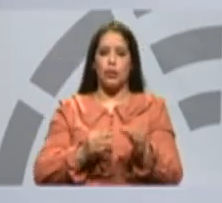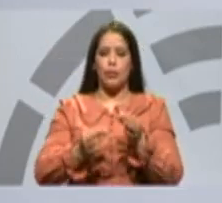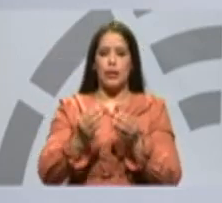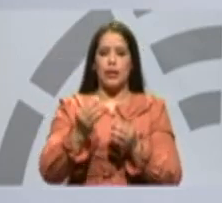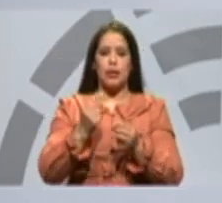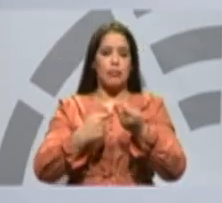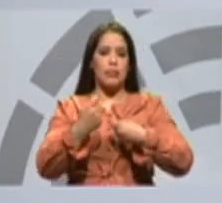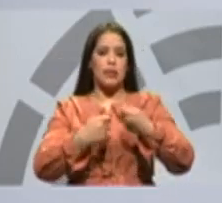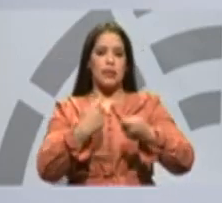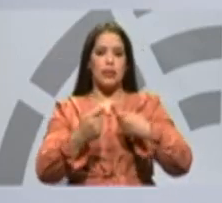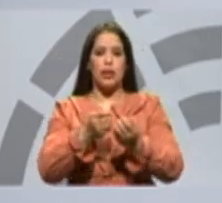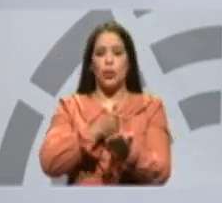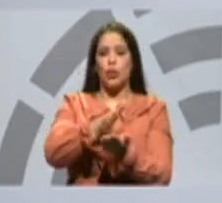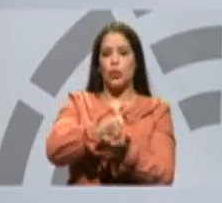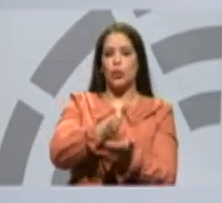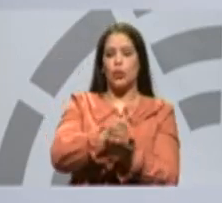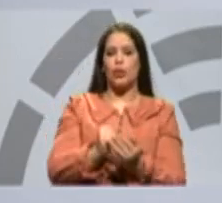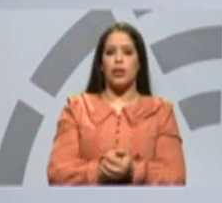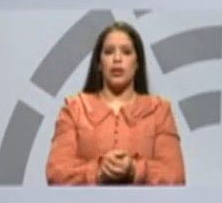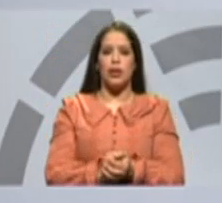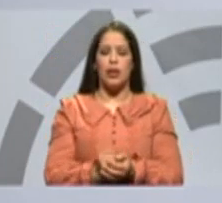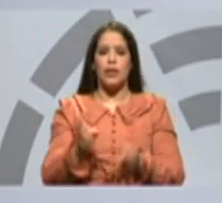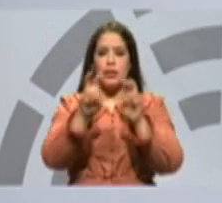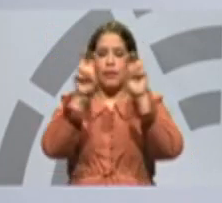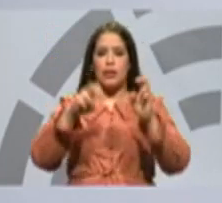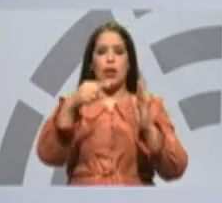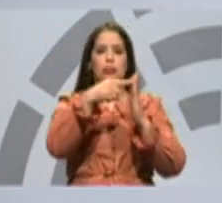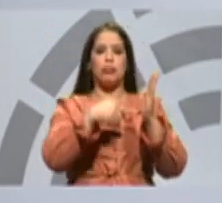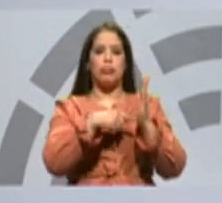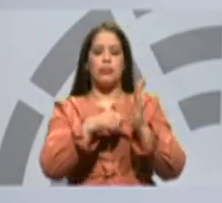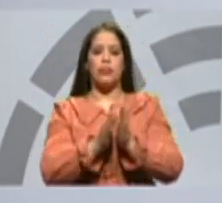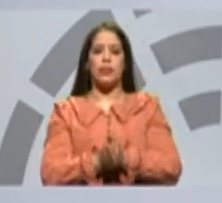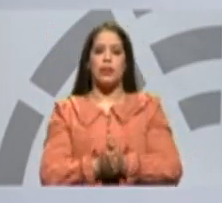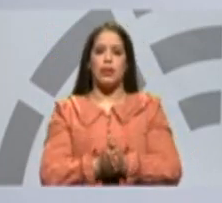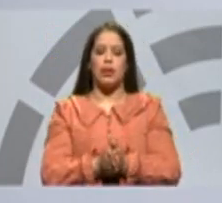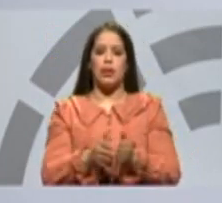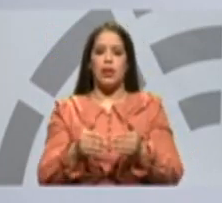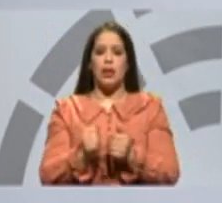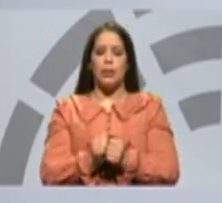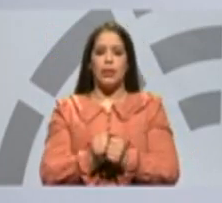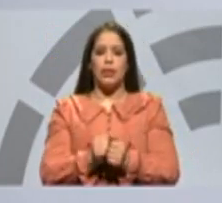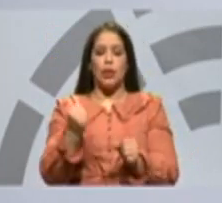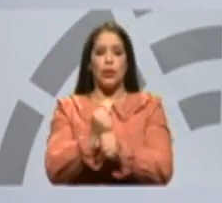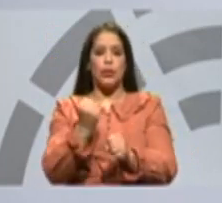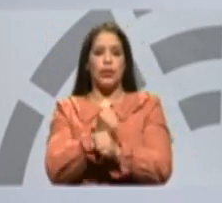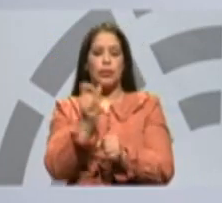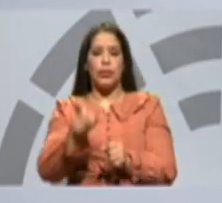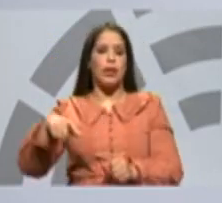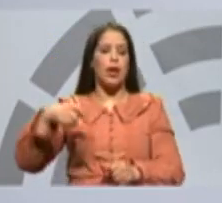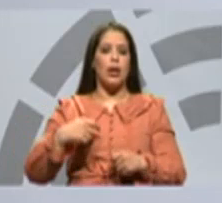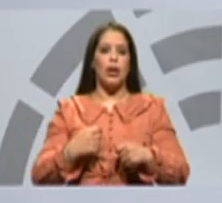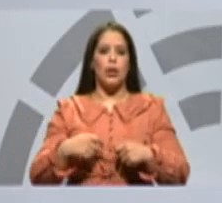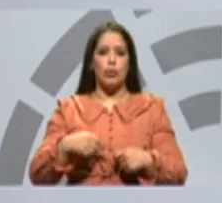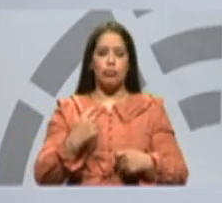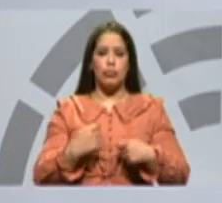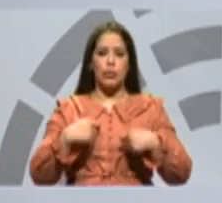بيسدد ايداع رساله الماجستير في القانون والرياده ايثار بوزاره التجاره نابلس بلديه حيث ضامن